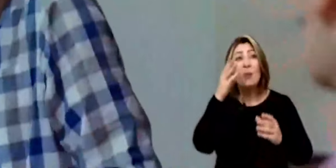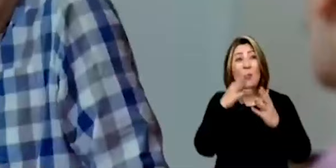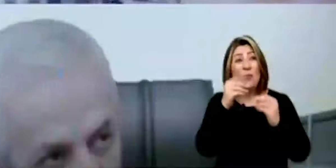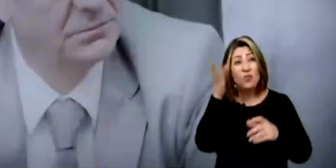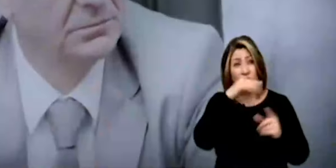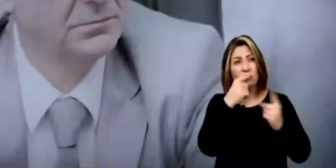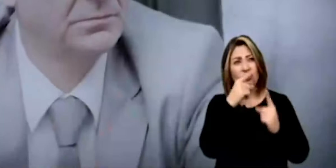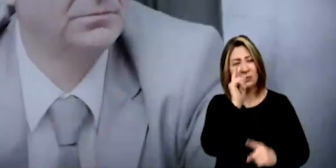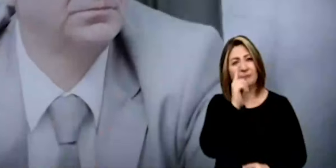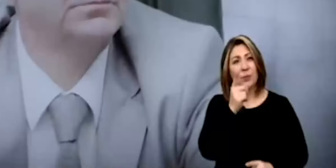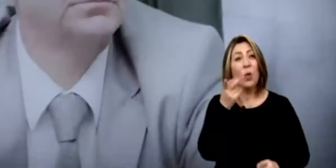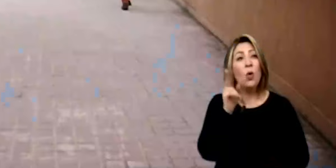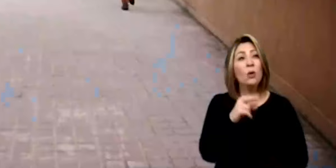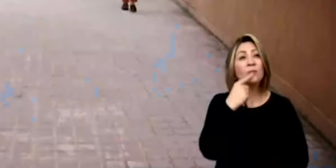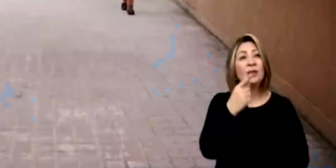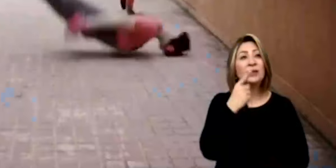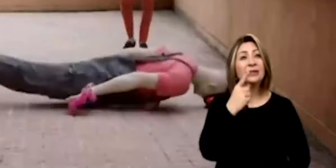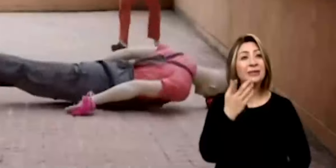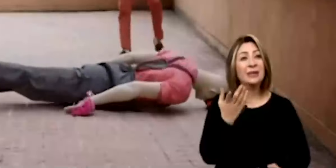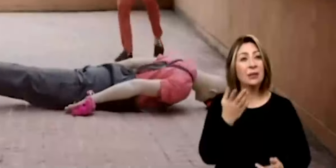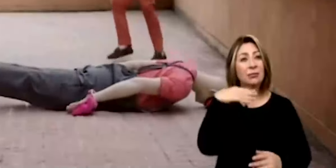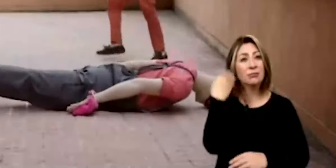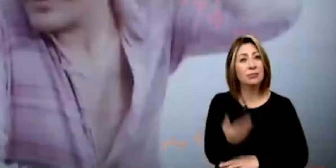sonra konuşacağız zaten. Ölüm nedeni betona düşmeye bağlı.